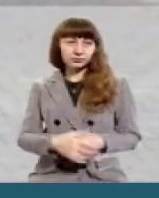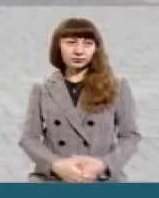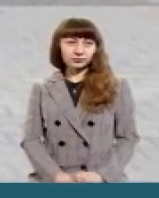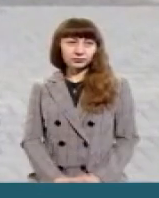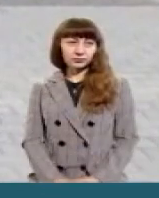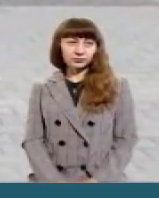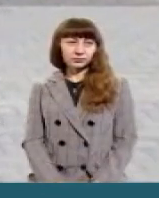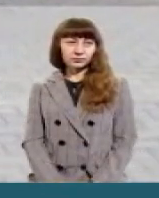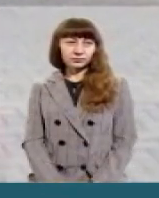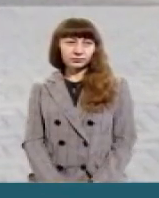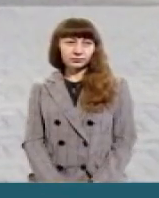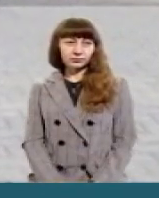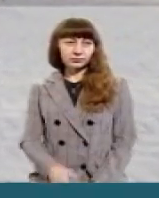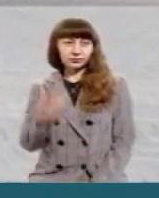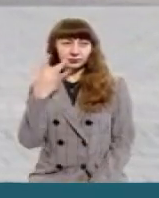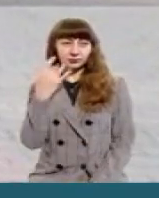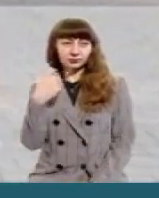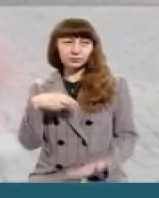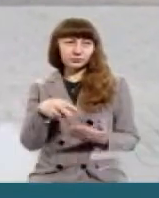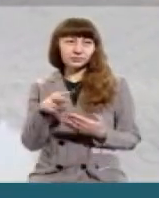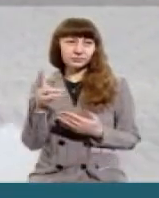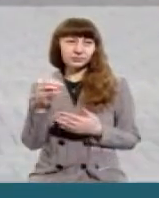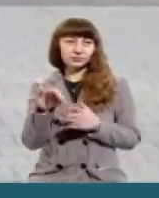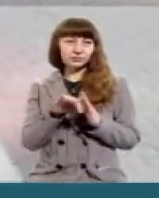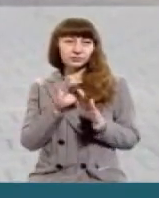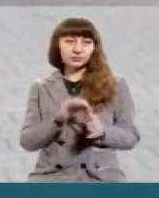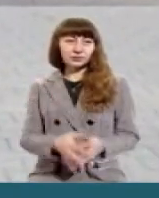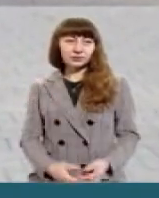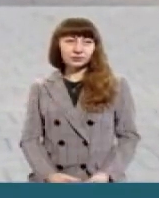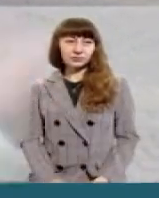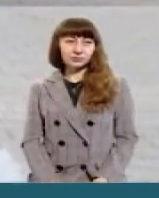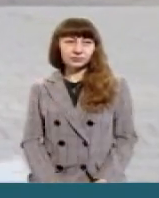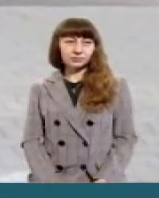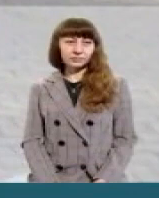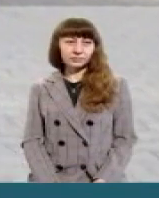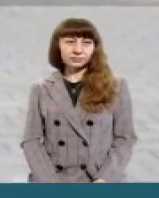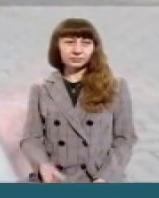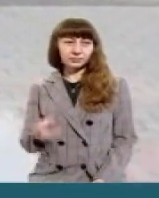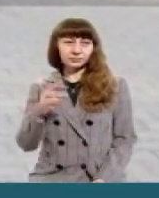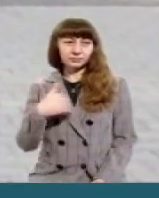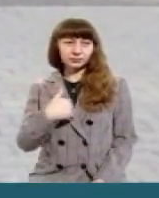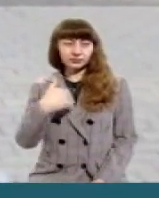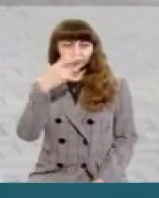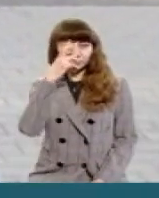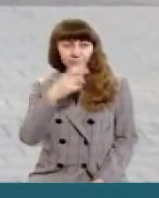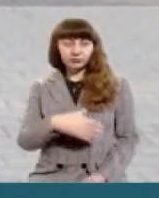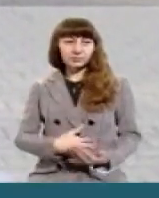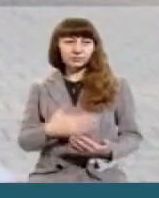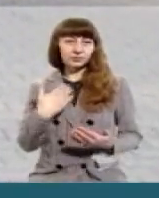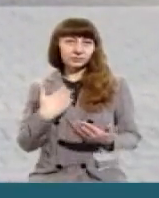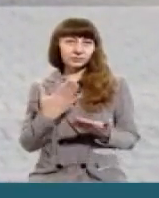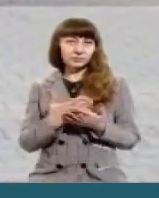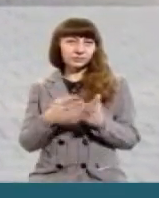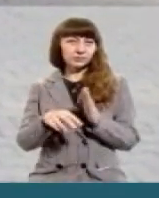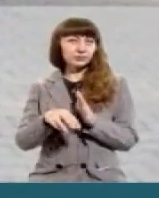өзімнің Қазақстаным үшін вовремя барып жүрмін. Өзім балаларым үшін, елім үшін. Енді өзімнің выбирать